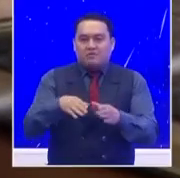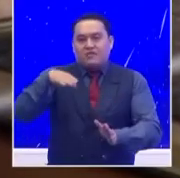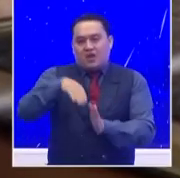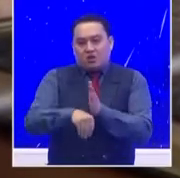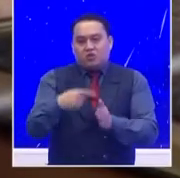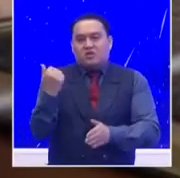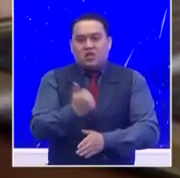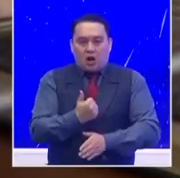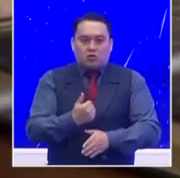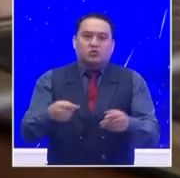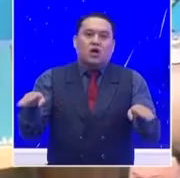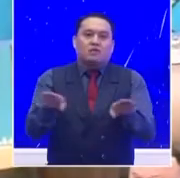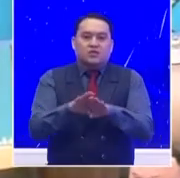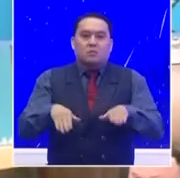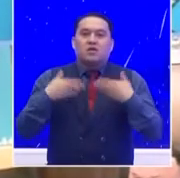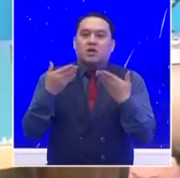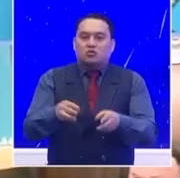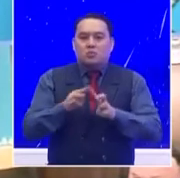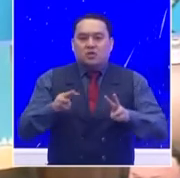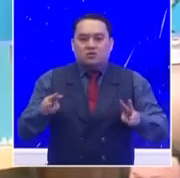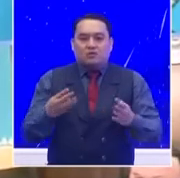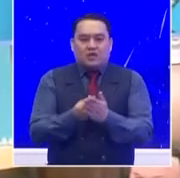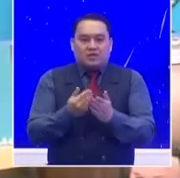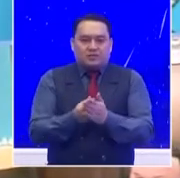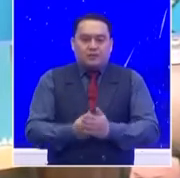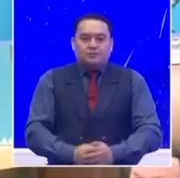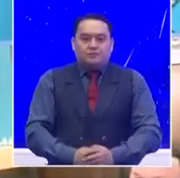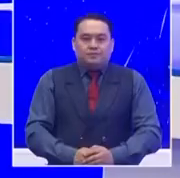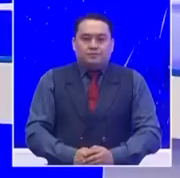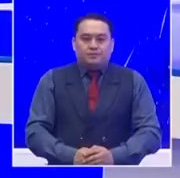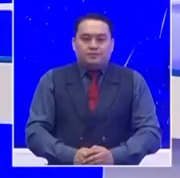в недельный срок соответствующее предложение в министерство финансов